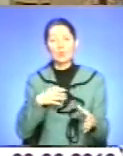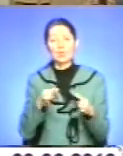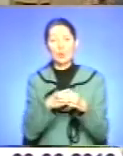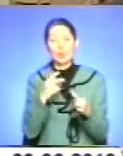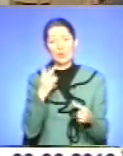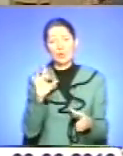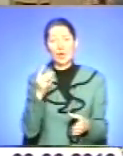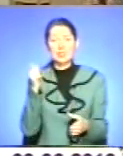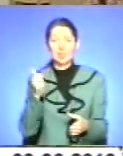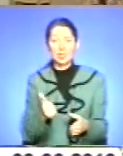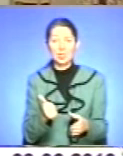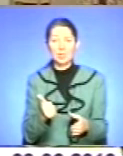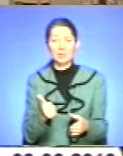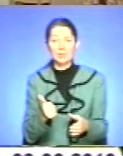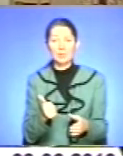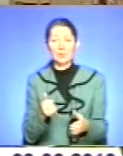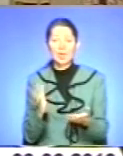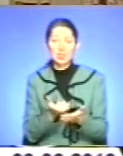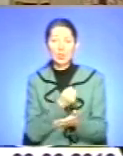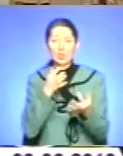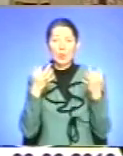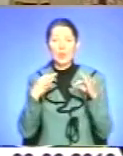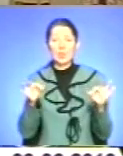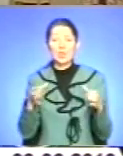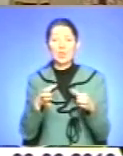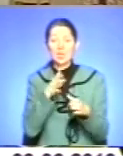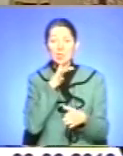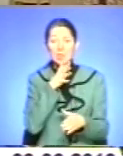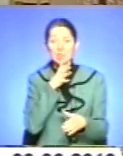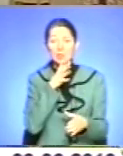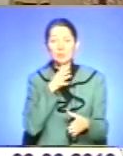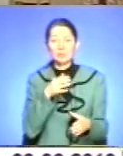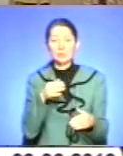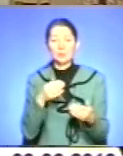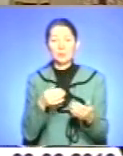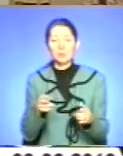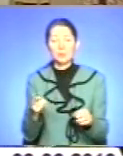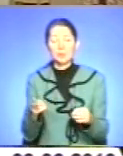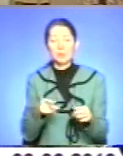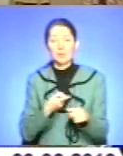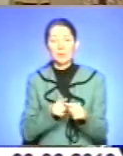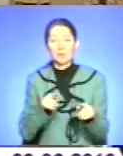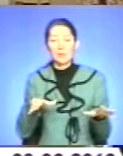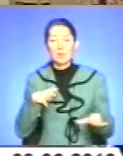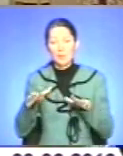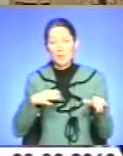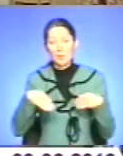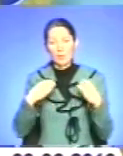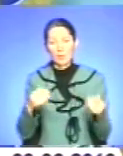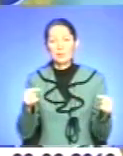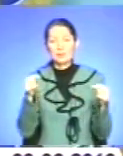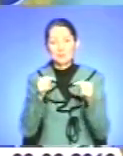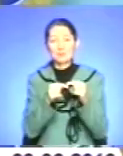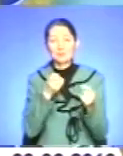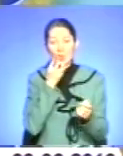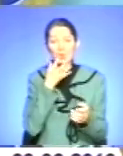рази в тиждень знаходимо вільний час, і якби дані тренування дали відповідний результат.